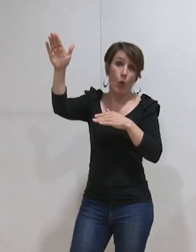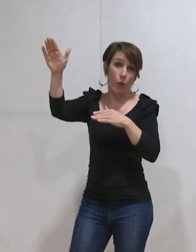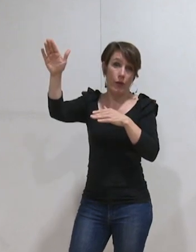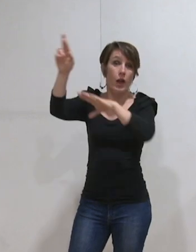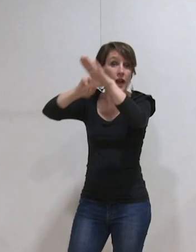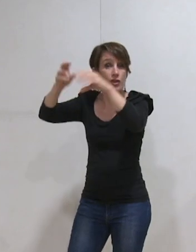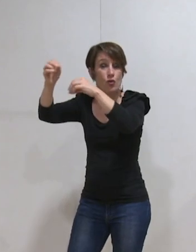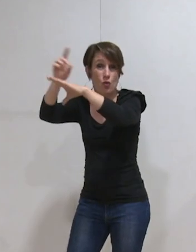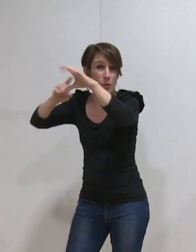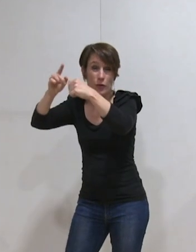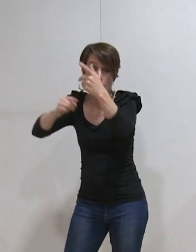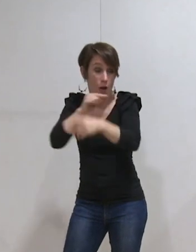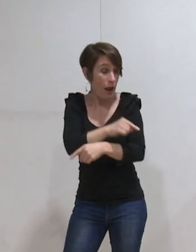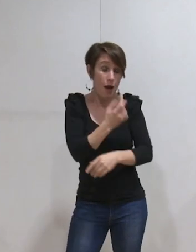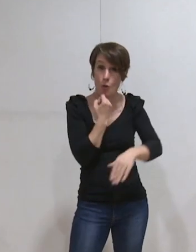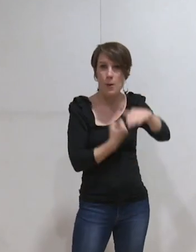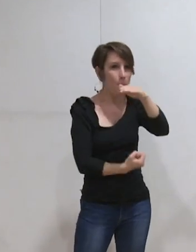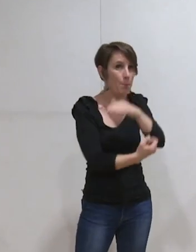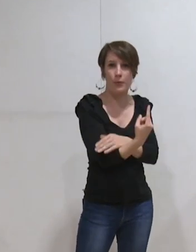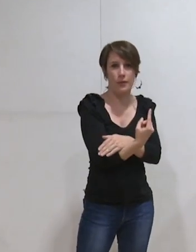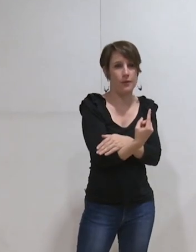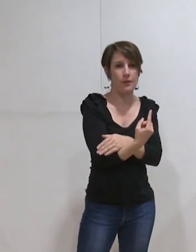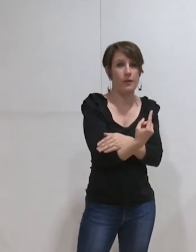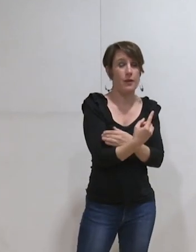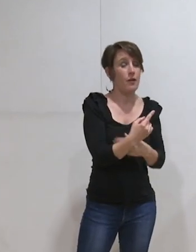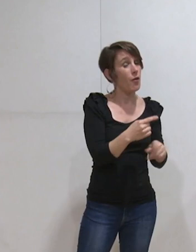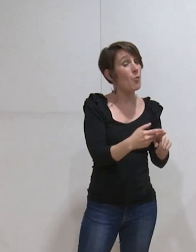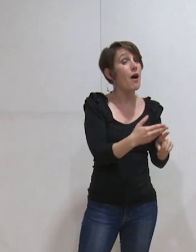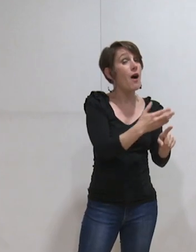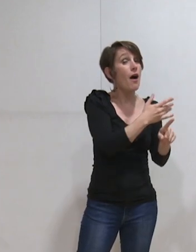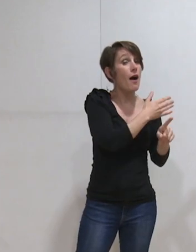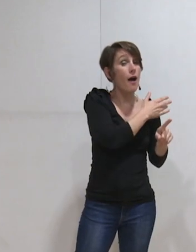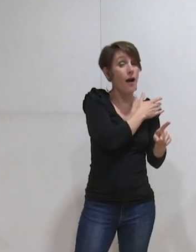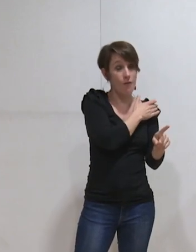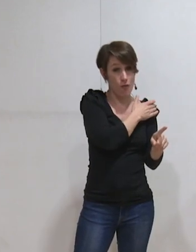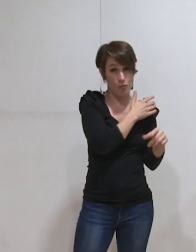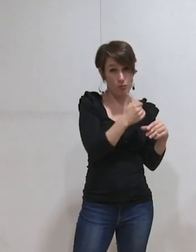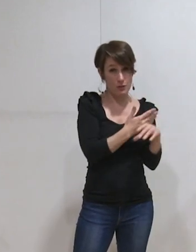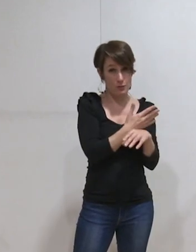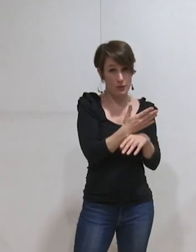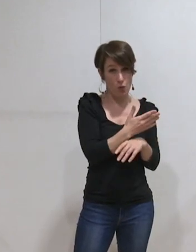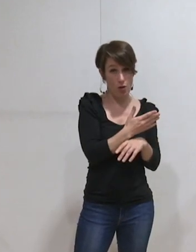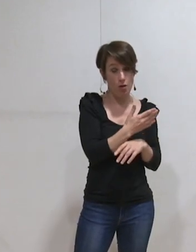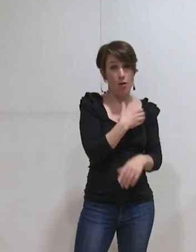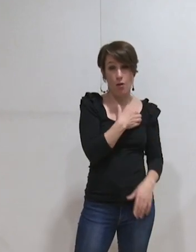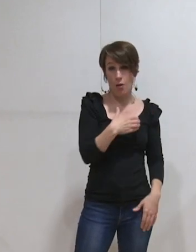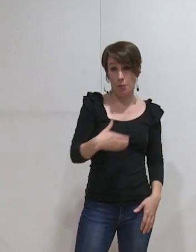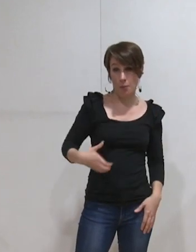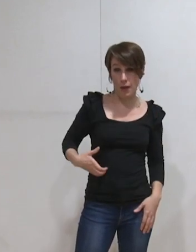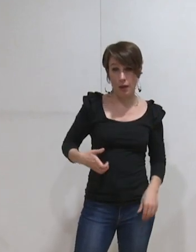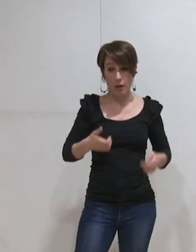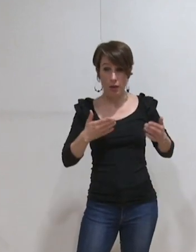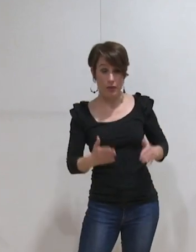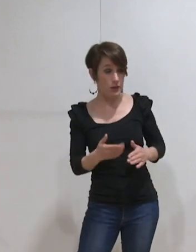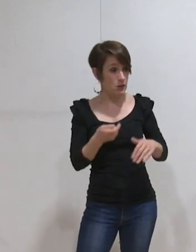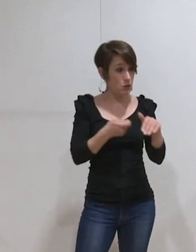totalement original à savoir que nous partons de très loin c'est-à-dire d'une collectivité dans lequel les décisions d'attribution des